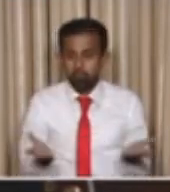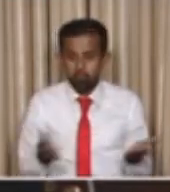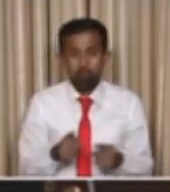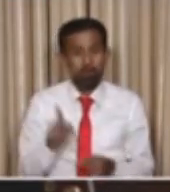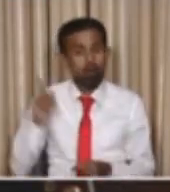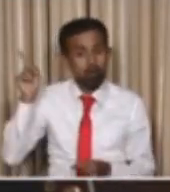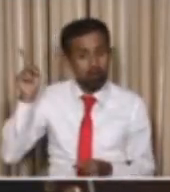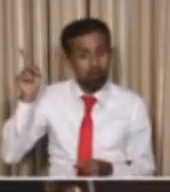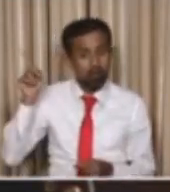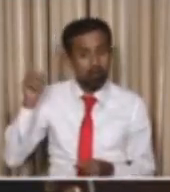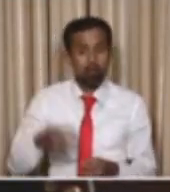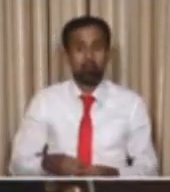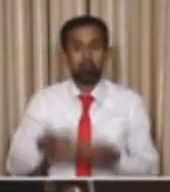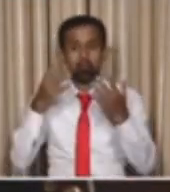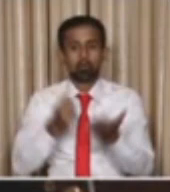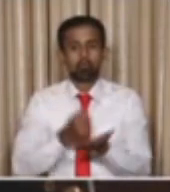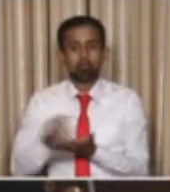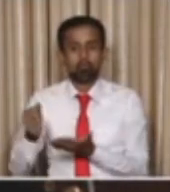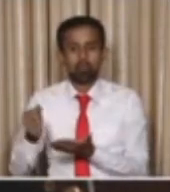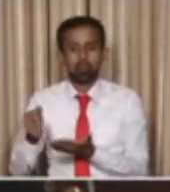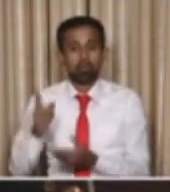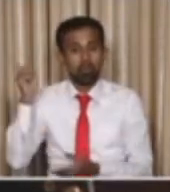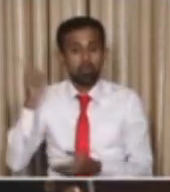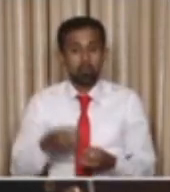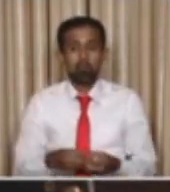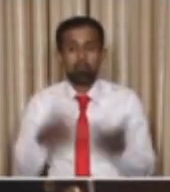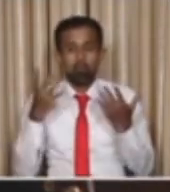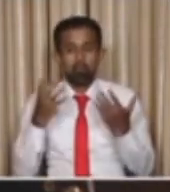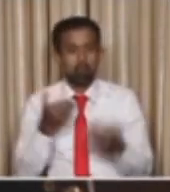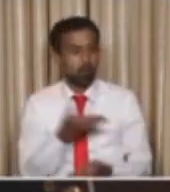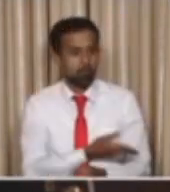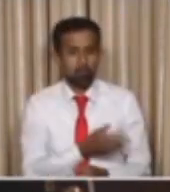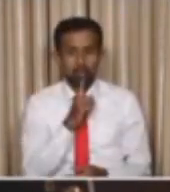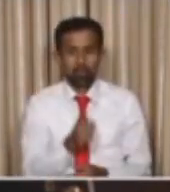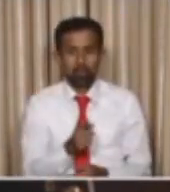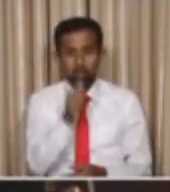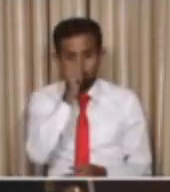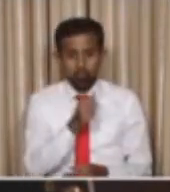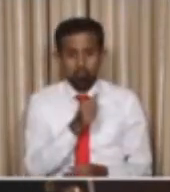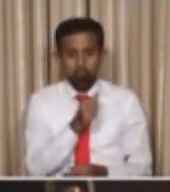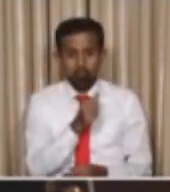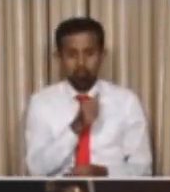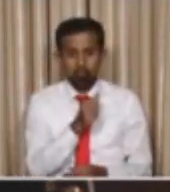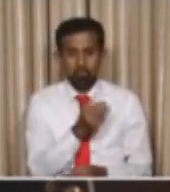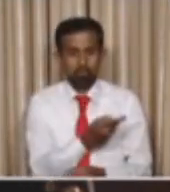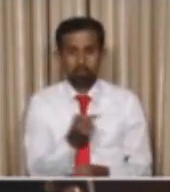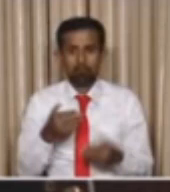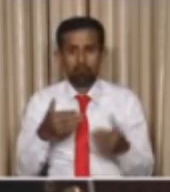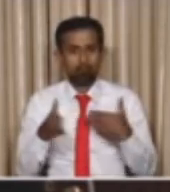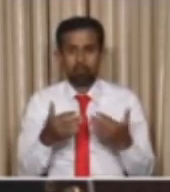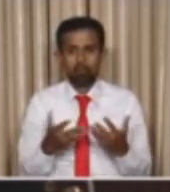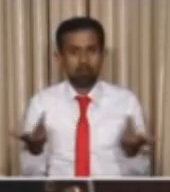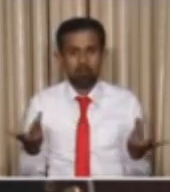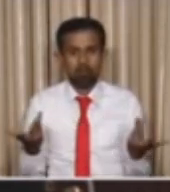අර රටවල් බෝම්බ හෙල්ල විනාශ වෙනවා ඒ බෝම්බ හෙලීමත් Mekina tusanya, atara mata penda, vena sakti na gila